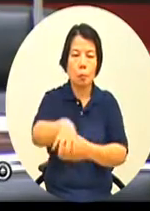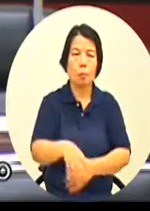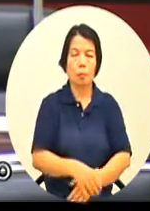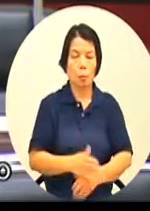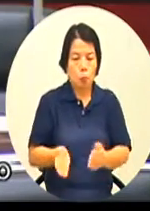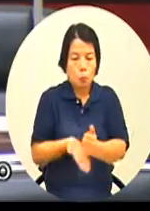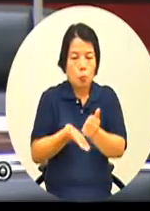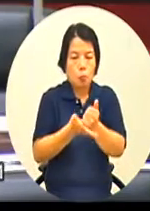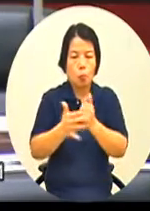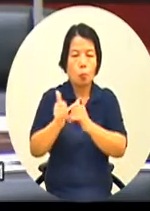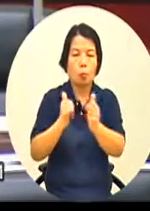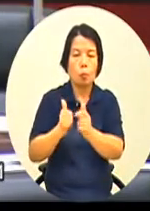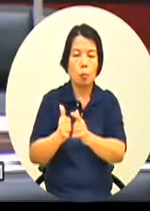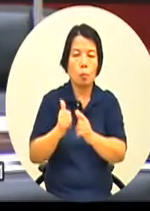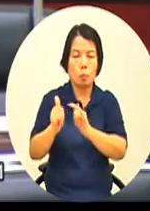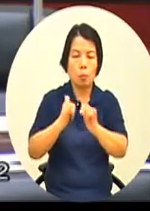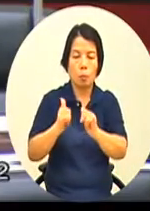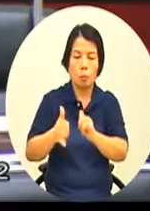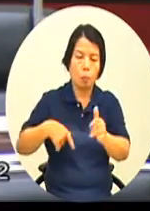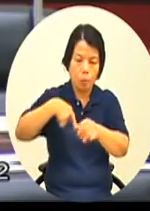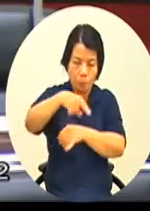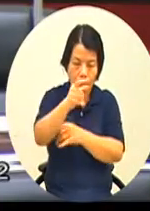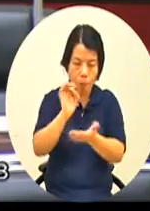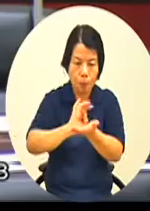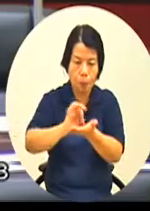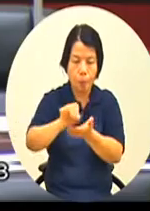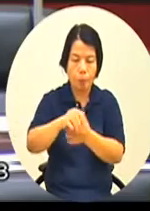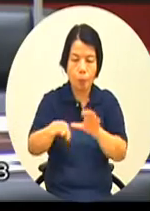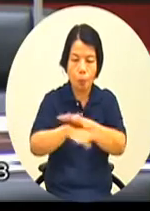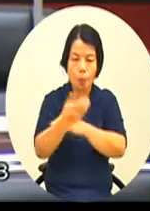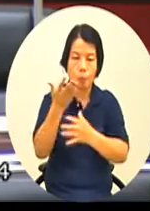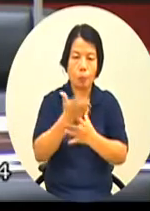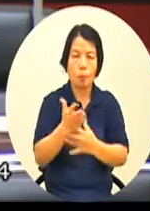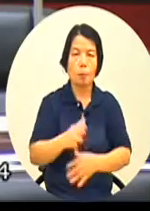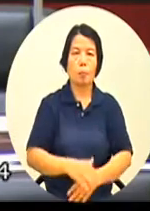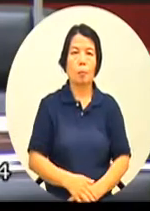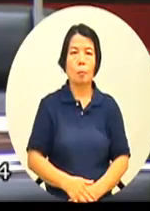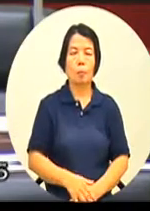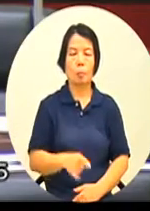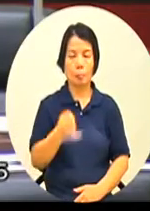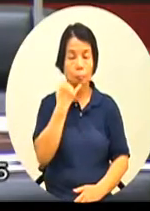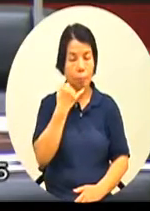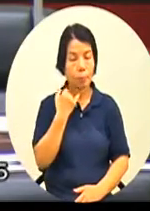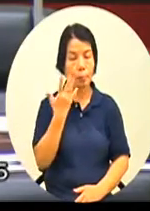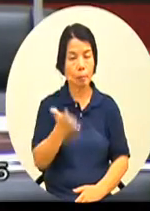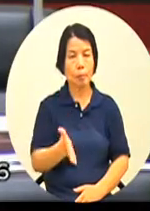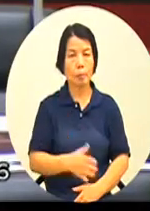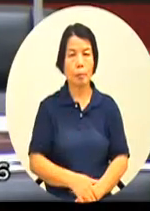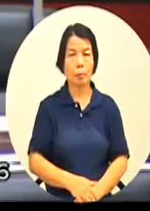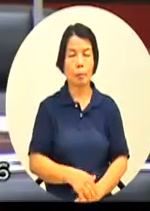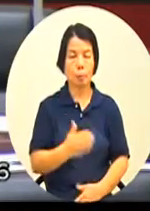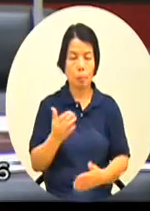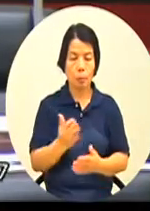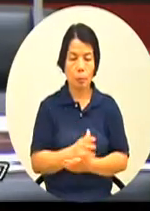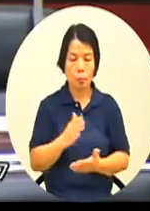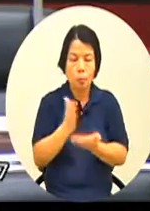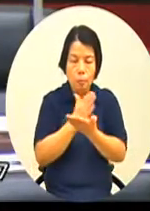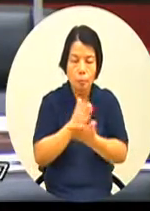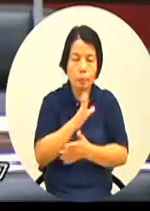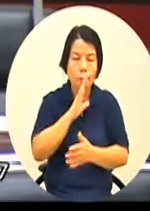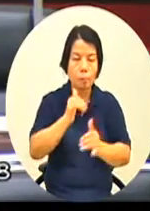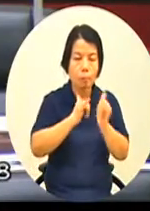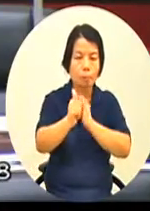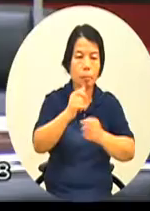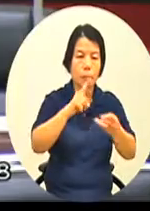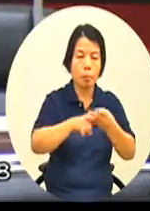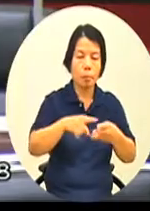大家去那里用那个空间，这是不是可行的？如果是审议式民主，大家坐